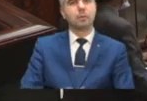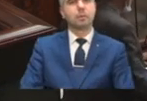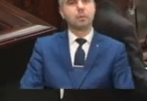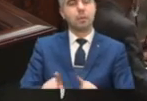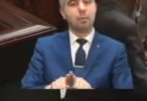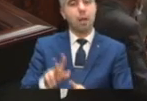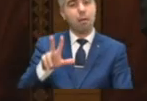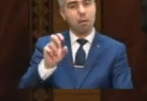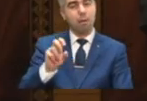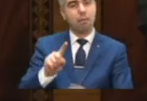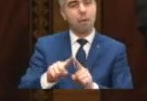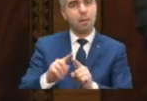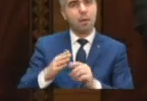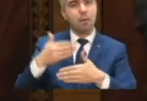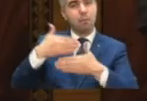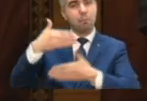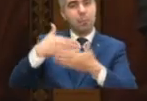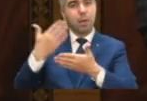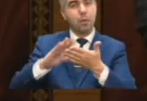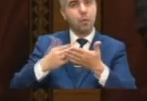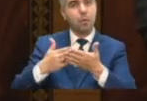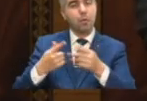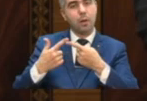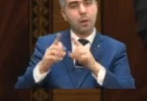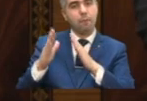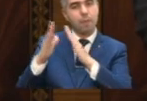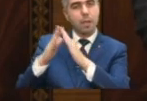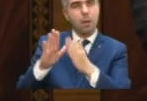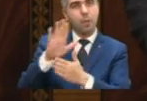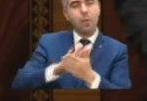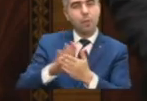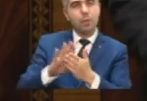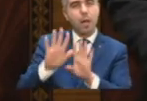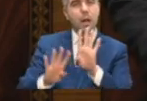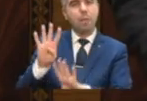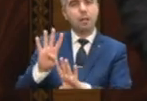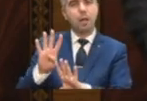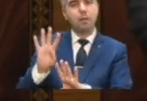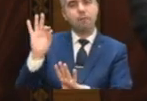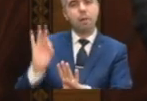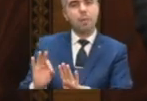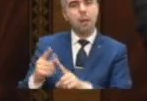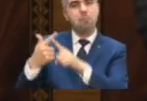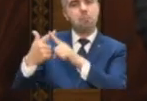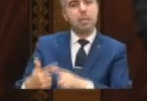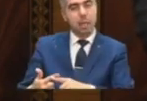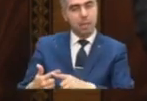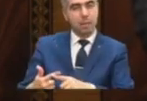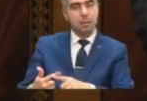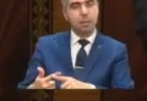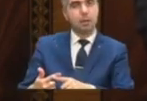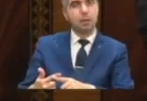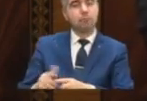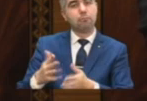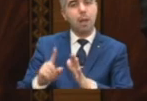معلوم يساهم قطاع البناء والإنعاش العقاري بأكثر من 14% من الناتج الإجمالي، ويوفر أكثر